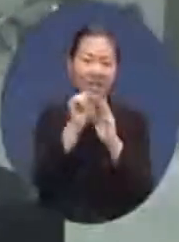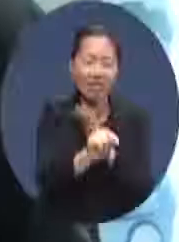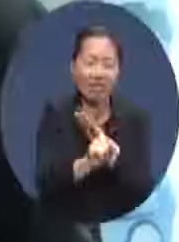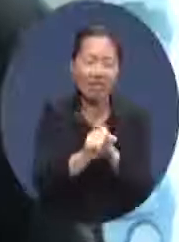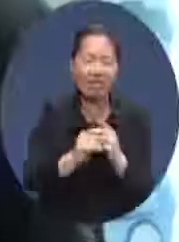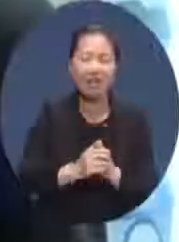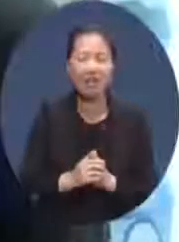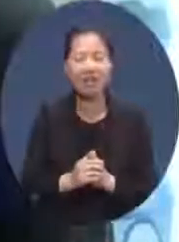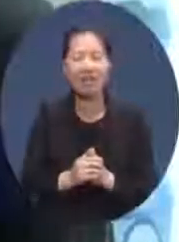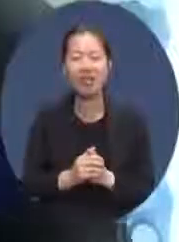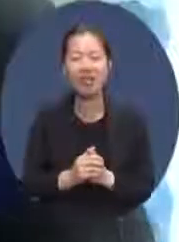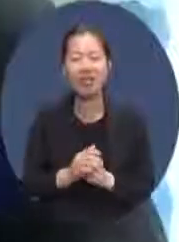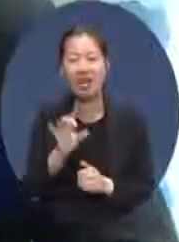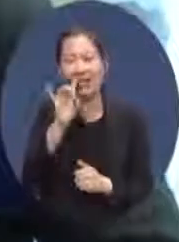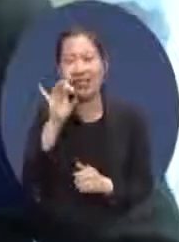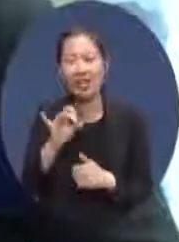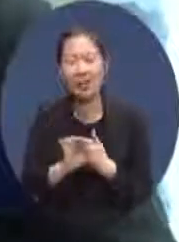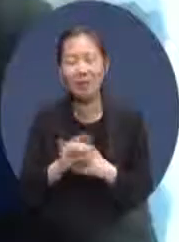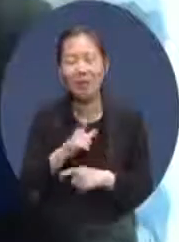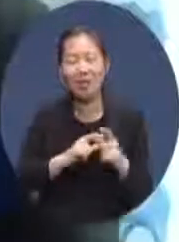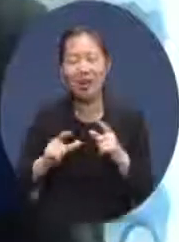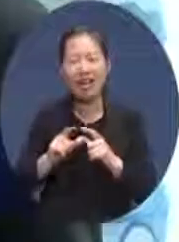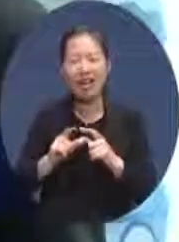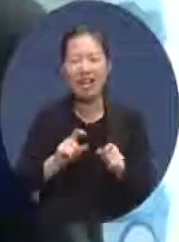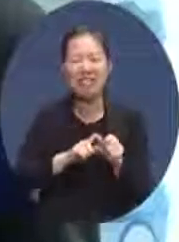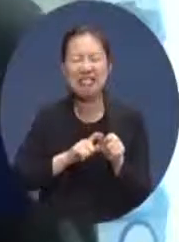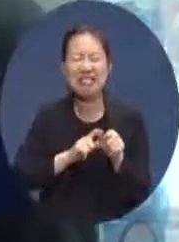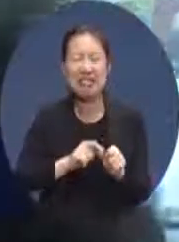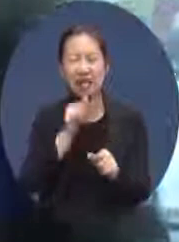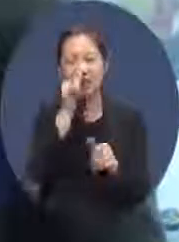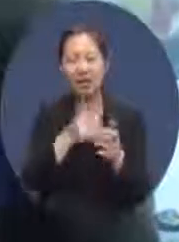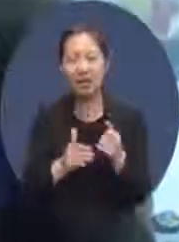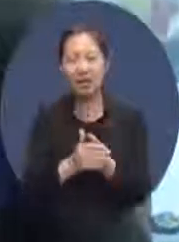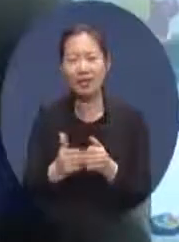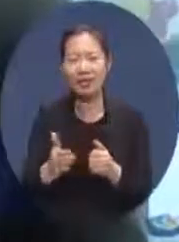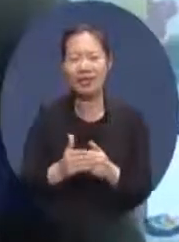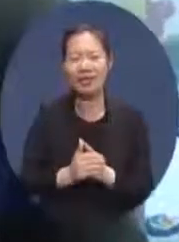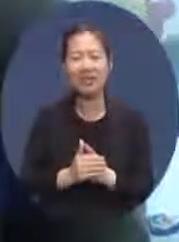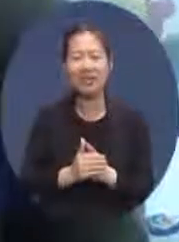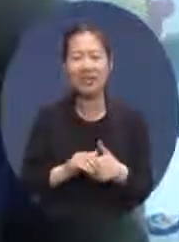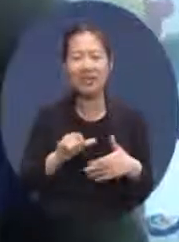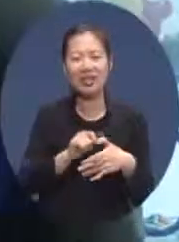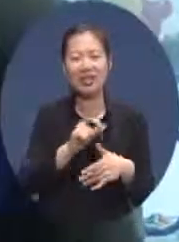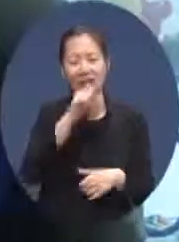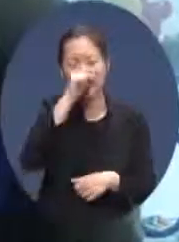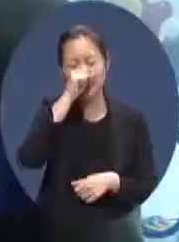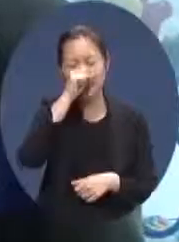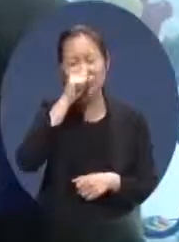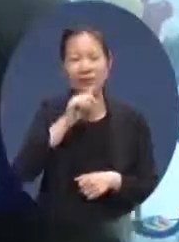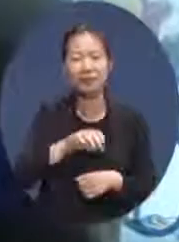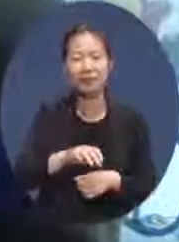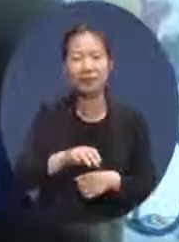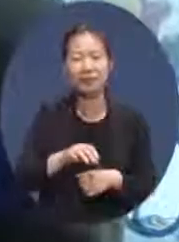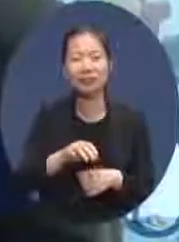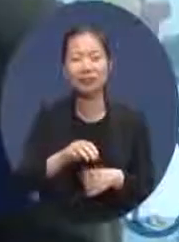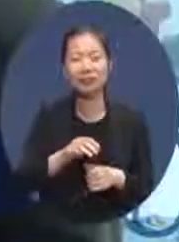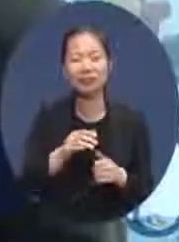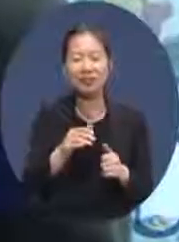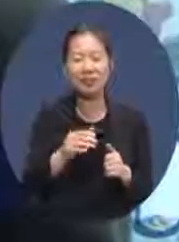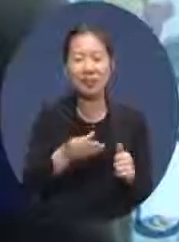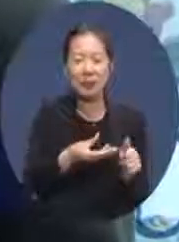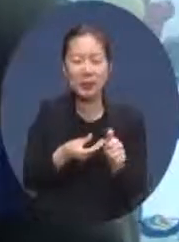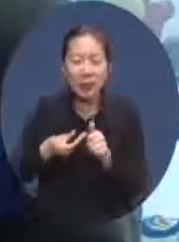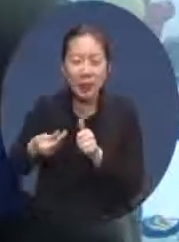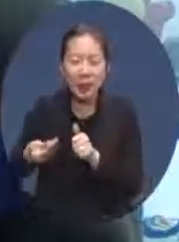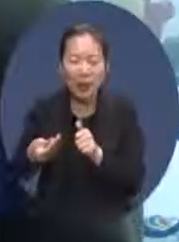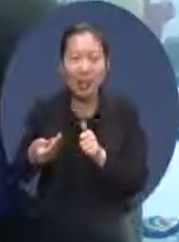그냥 무조건 안 된다 그러면 애들이 더 막 달래 더 막 떼쓰더라고요. 그러니까 더 좋아 얘가 좋아할 만한 걸로 일단은 좀 유인을 한 다음에